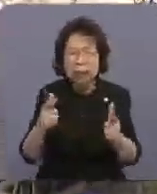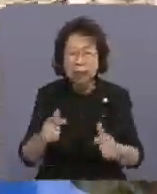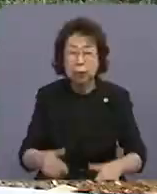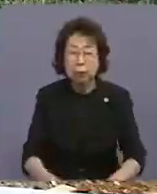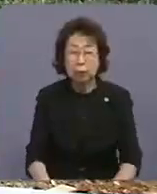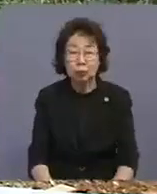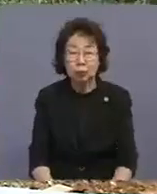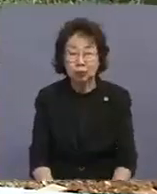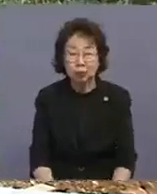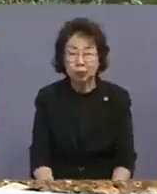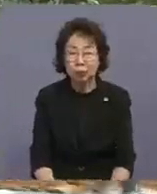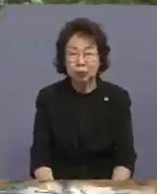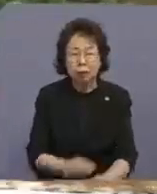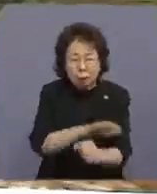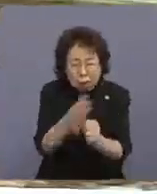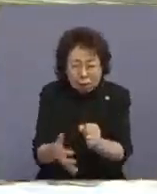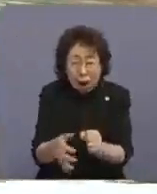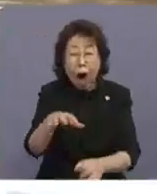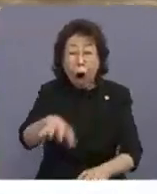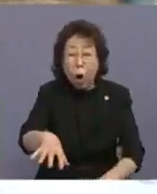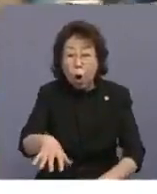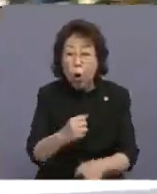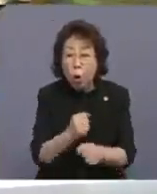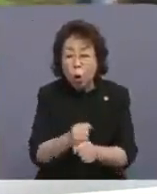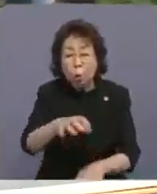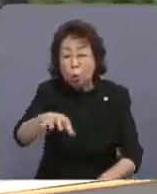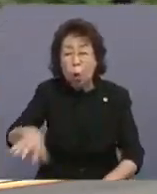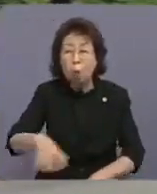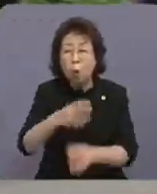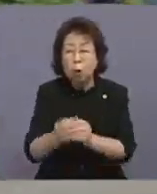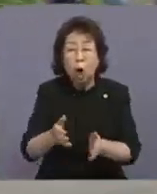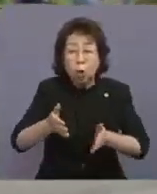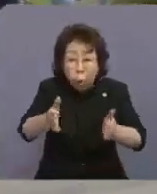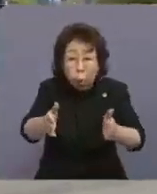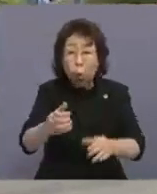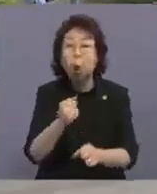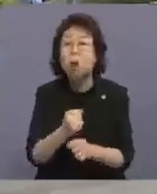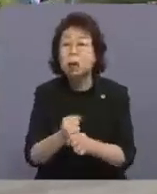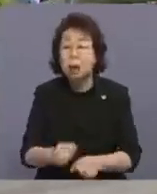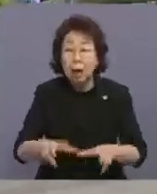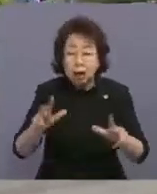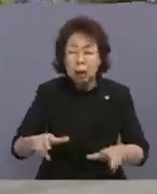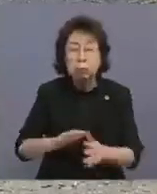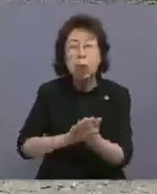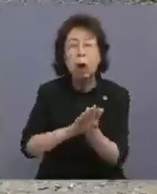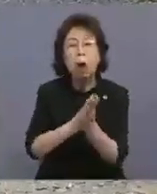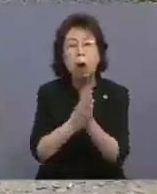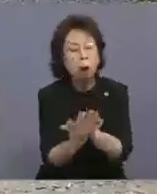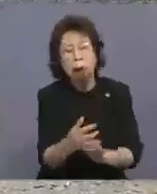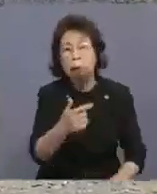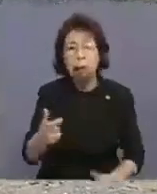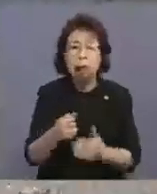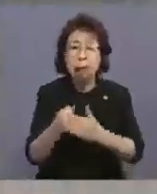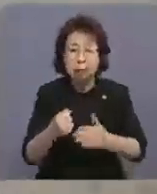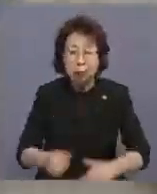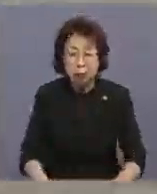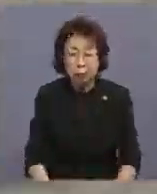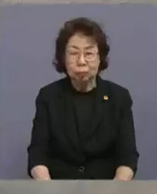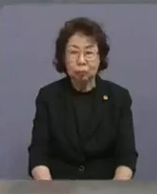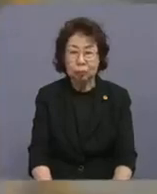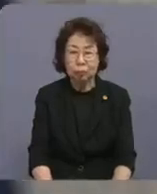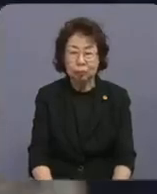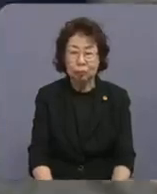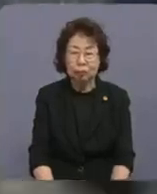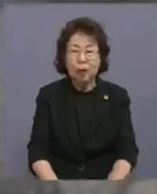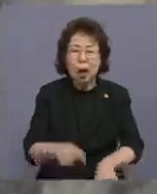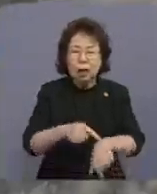보입니다. 암매장한 장소로 추정되는 곳 주변이 도로 건설 등으로 현재는 지형이 크게 변했기 때문입니다.